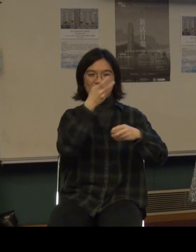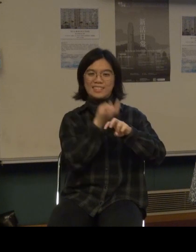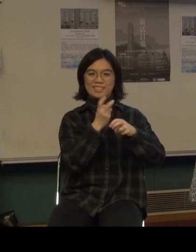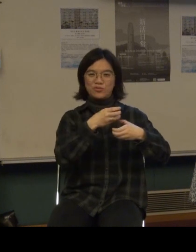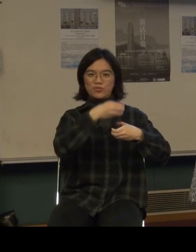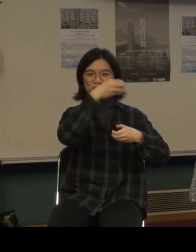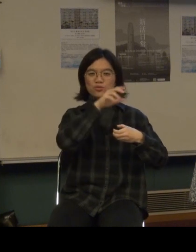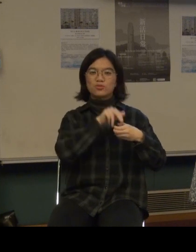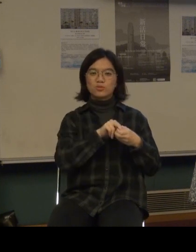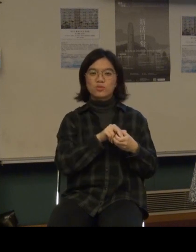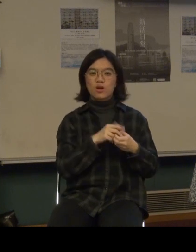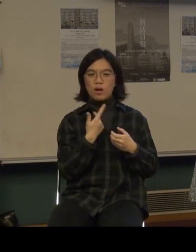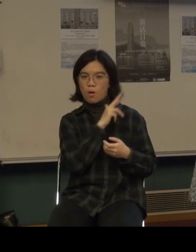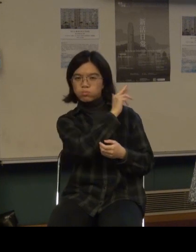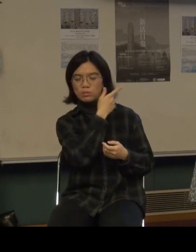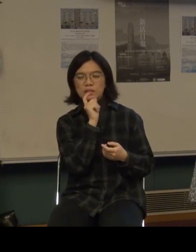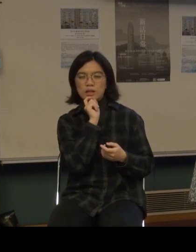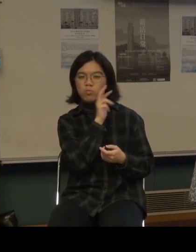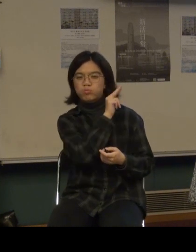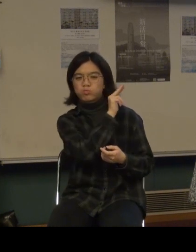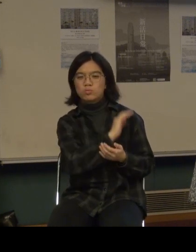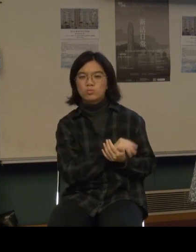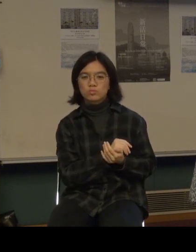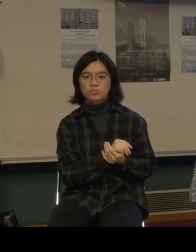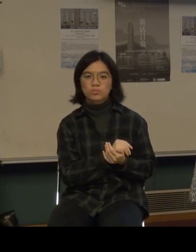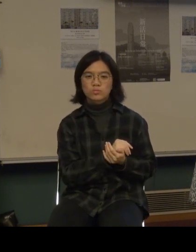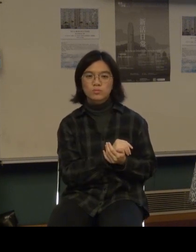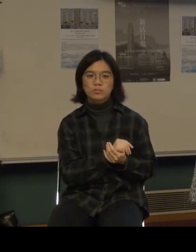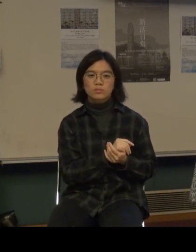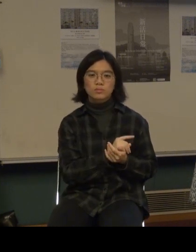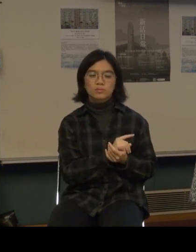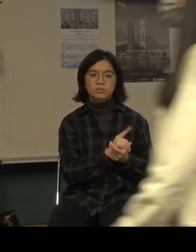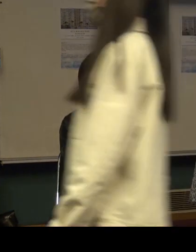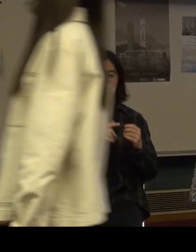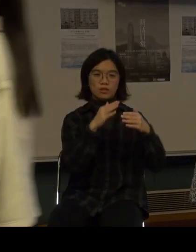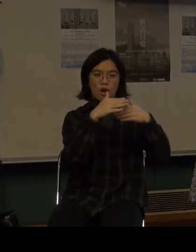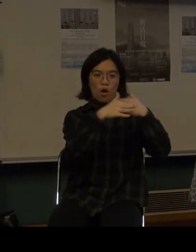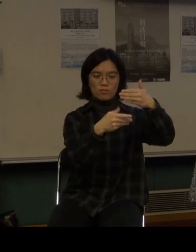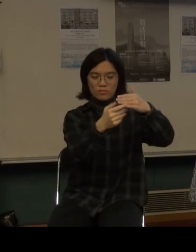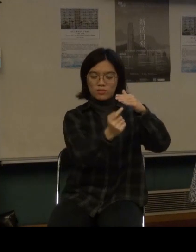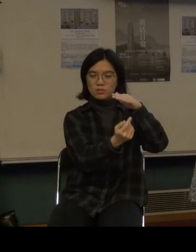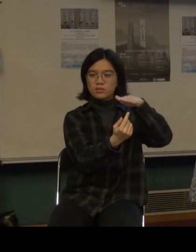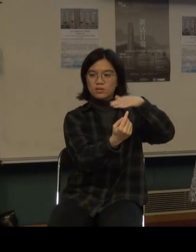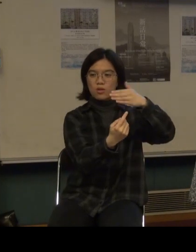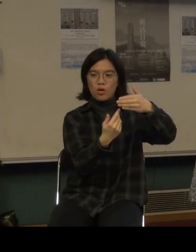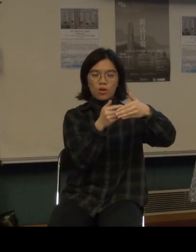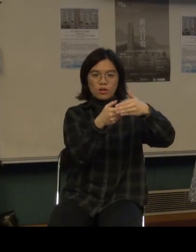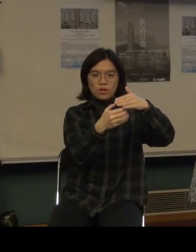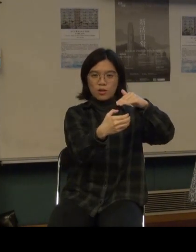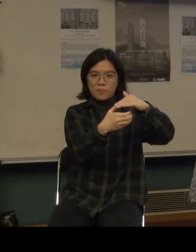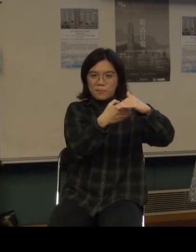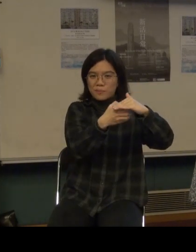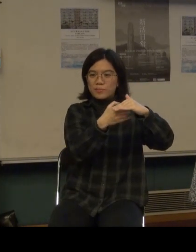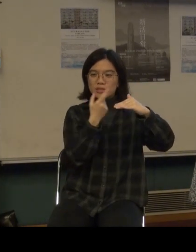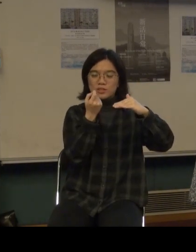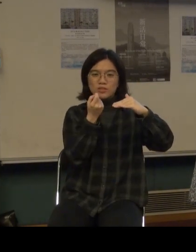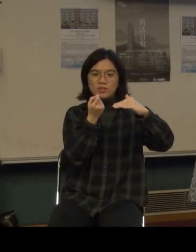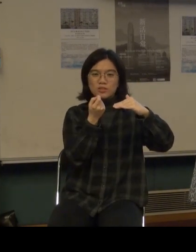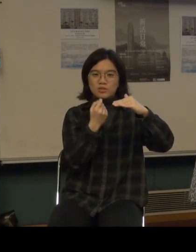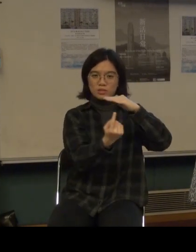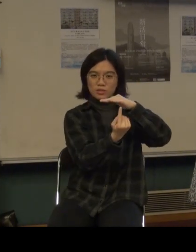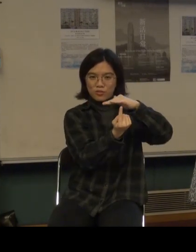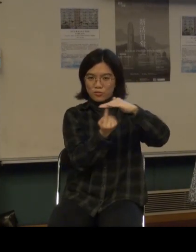約我哋都見到啲石屎柱喺度。啲石屎柱咧係喺個外牆嗰度褪入咗，咁所以咧個外牆咧就可以連續咁咧開曬所